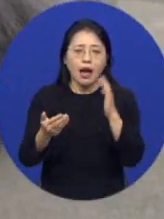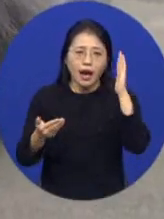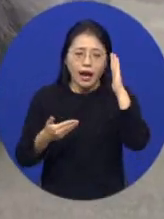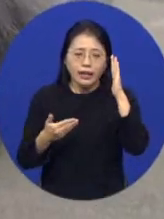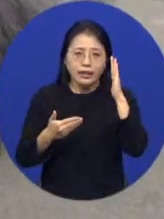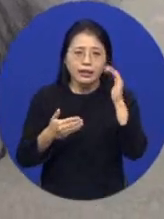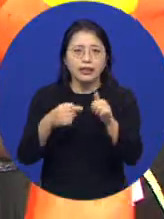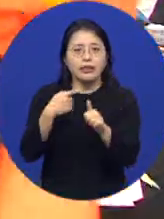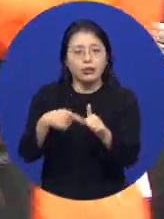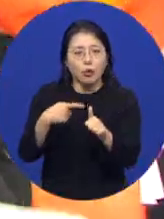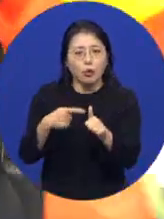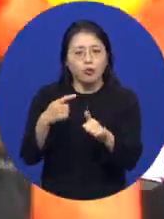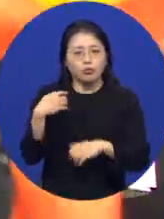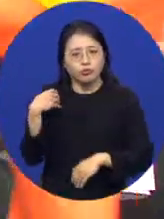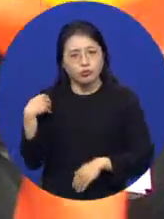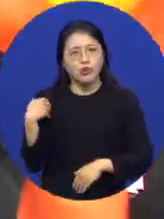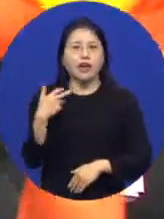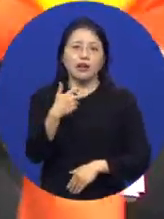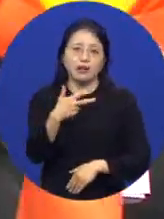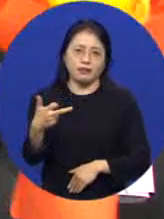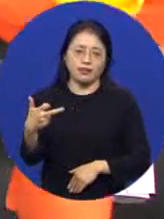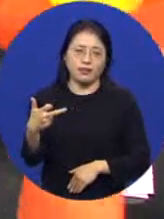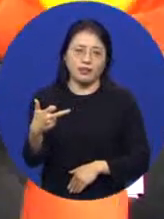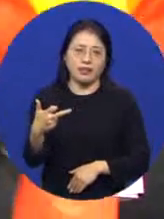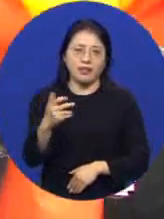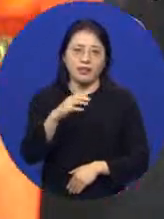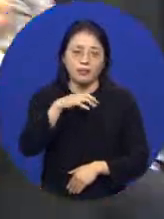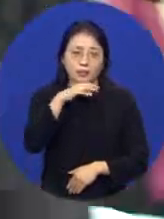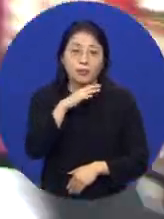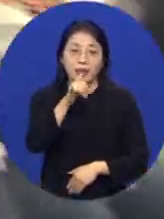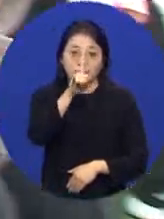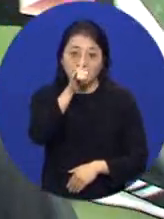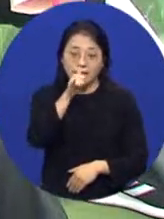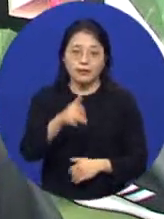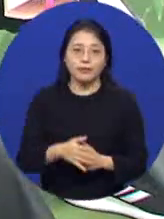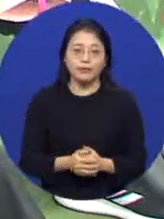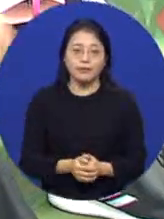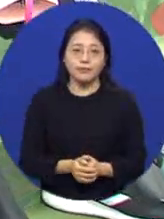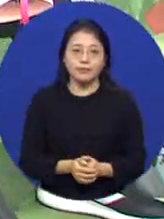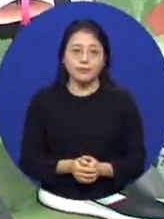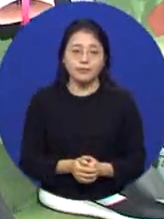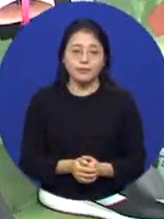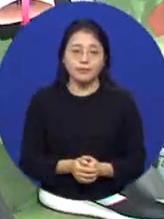자녀 교육 부담을 키운다는 목소리도 나오고 있습니다. MBC 뉴스 김하은입니다.